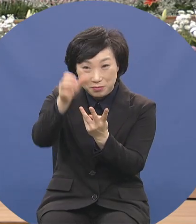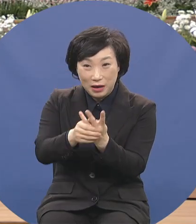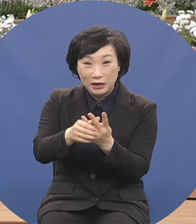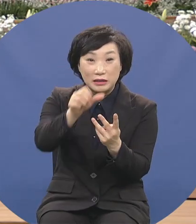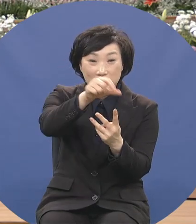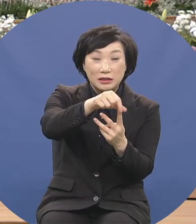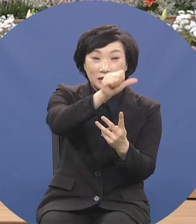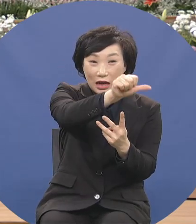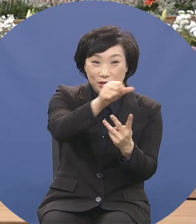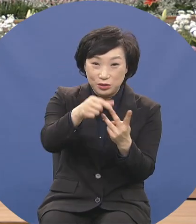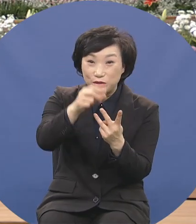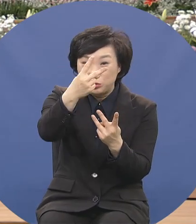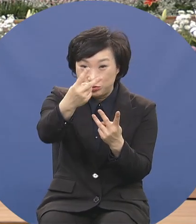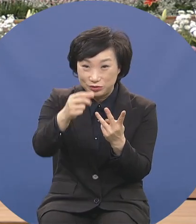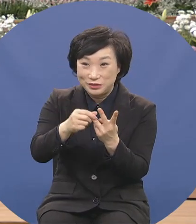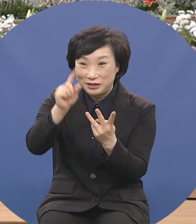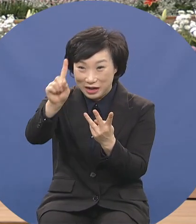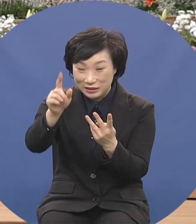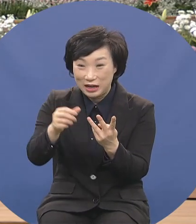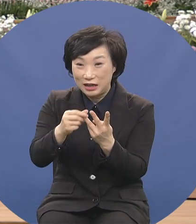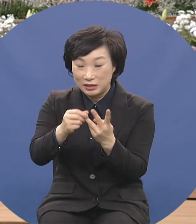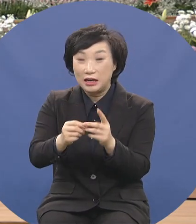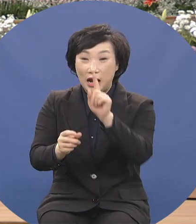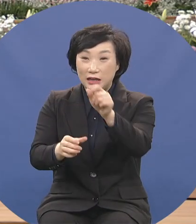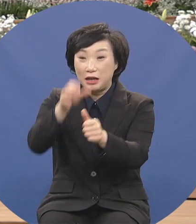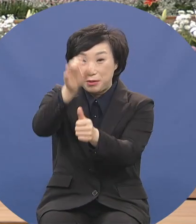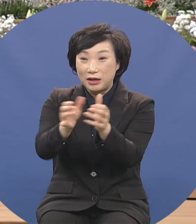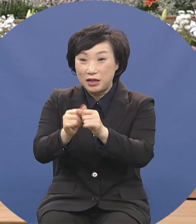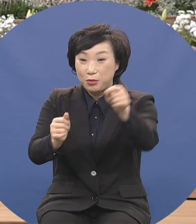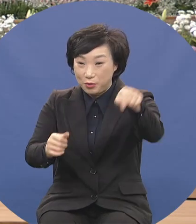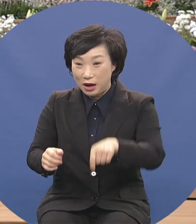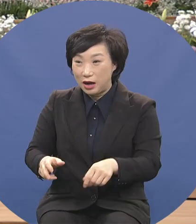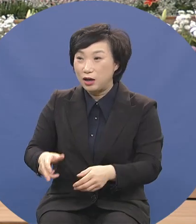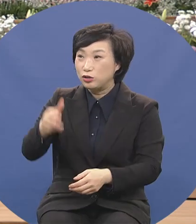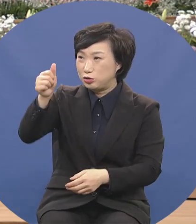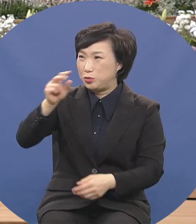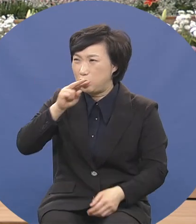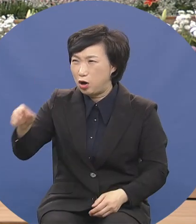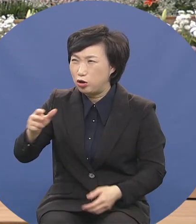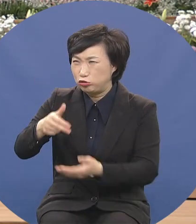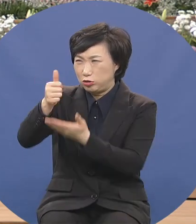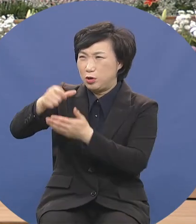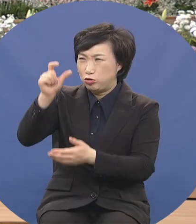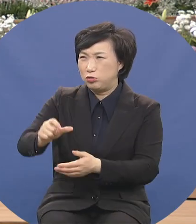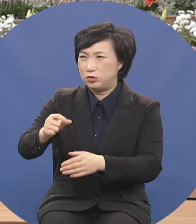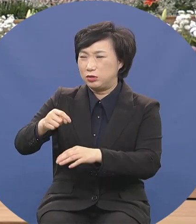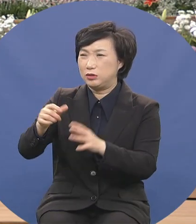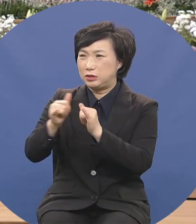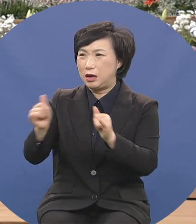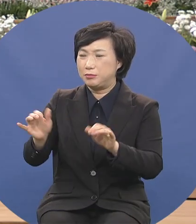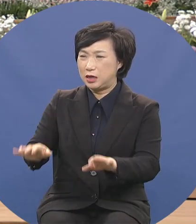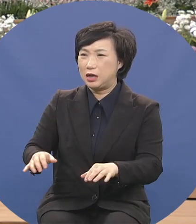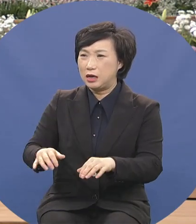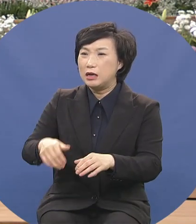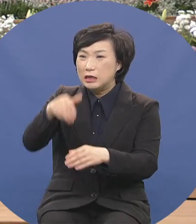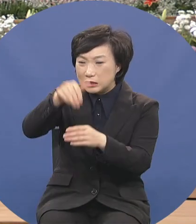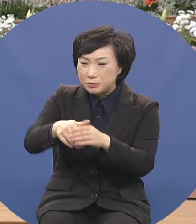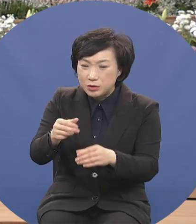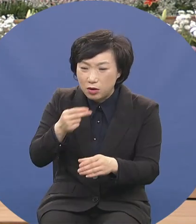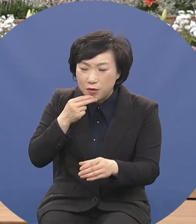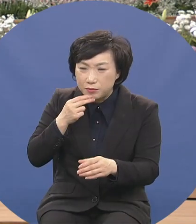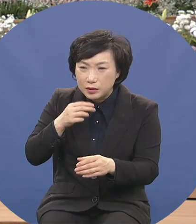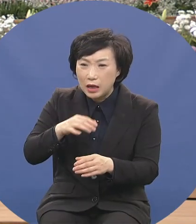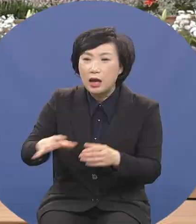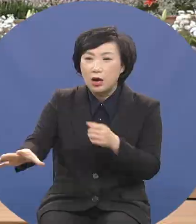굳은 사람이다. 심지 않은 데서 거두고 해치지 않은 데서 모으는 줄을 내가